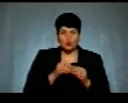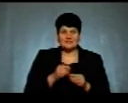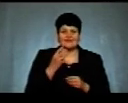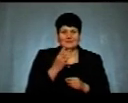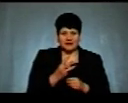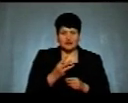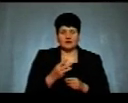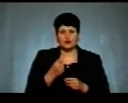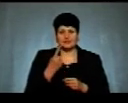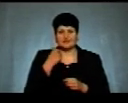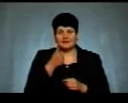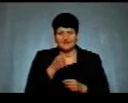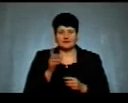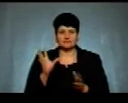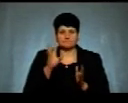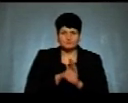Рік за 3. То